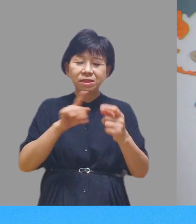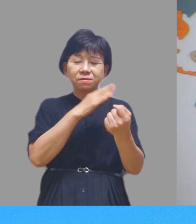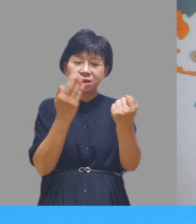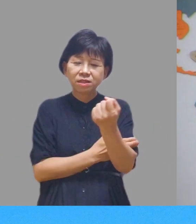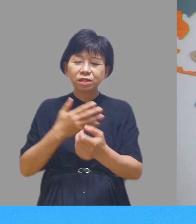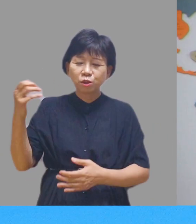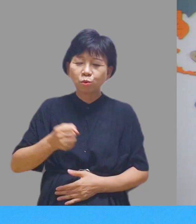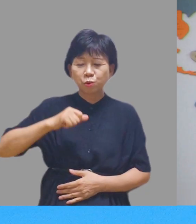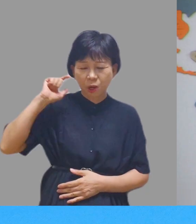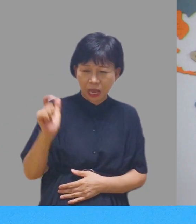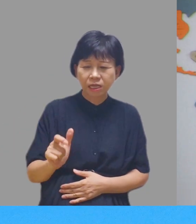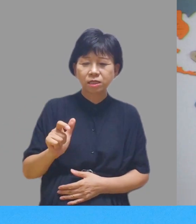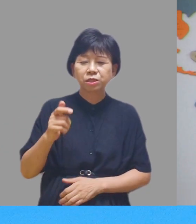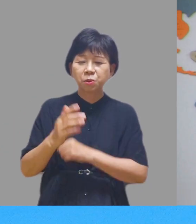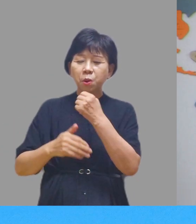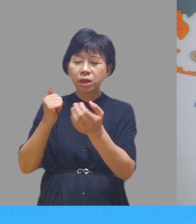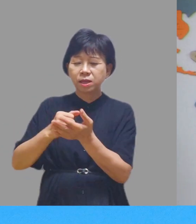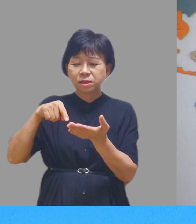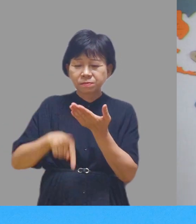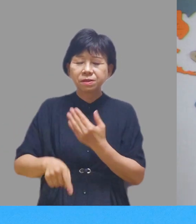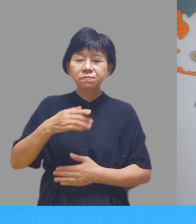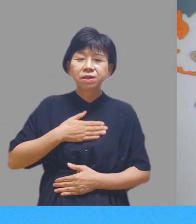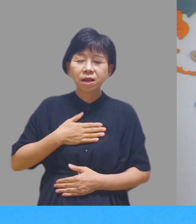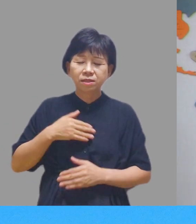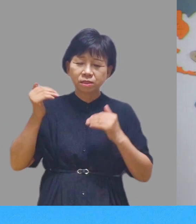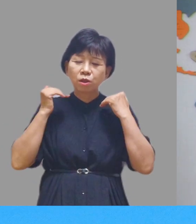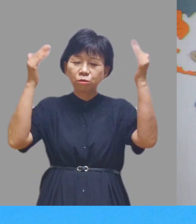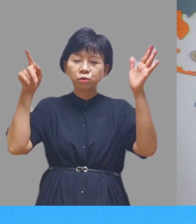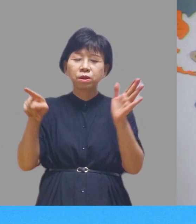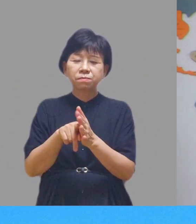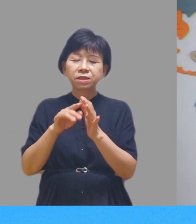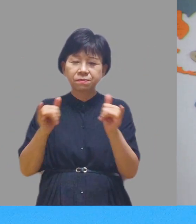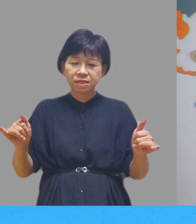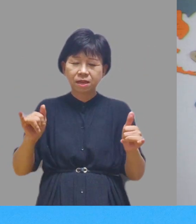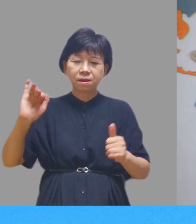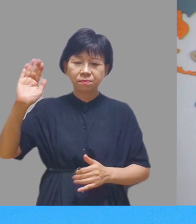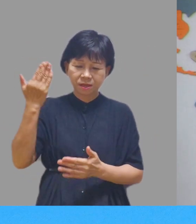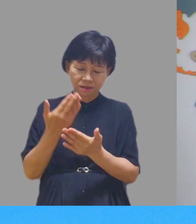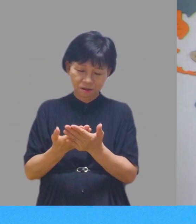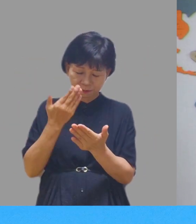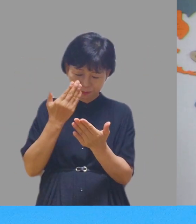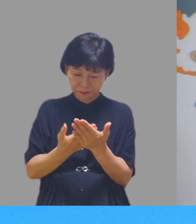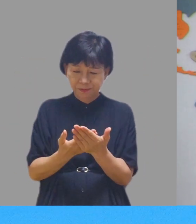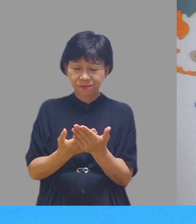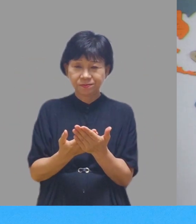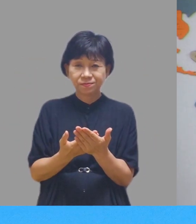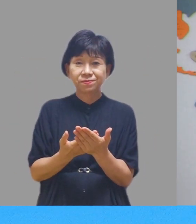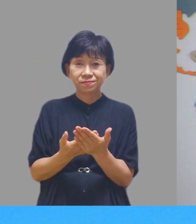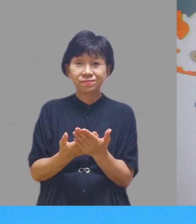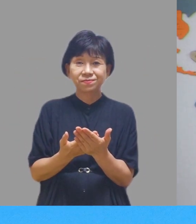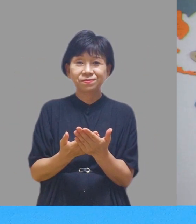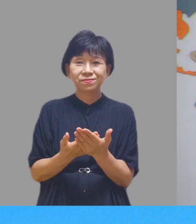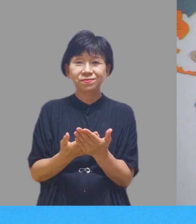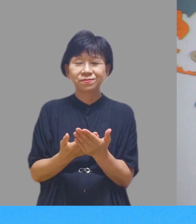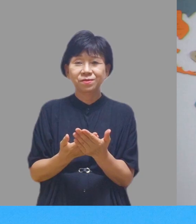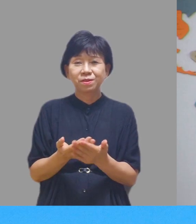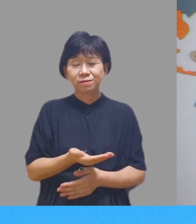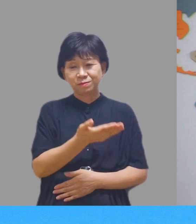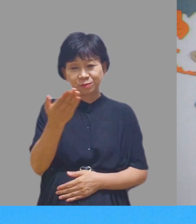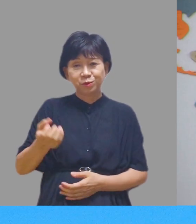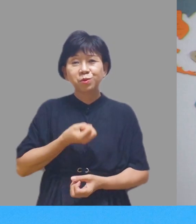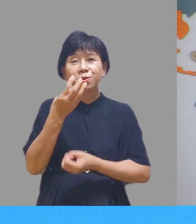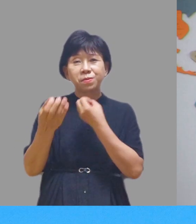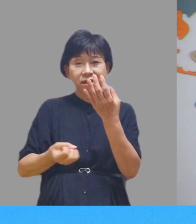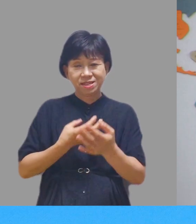능력으로 강해지고 하나님을 깊이 아는 성숙한 믿음으로 살게 하여 주시옵소서. 성도 여러분, 이 고백이